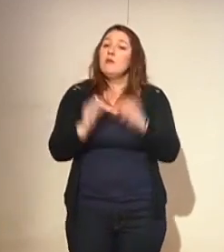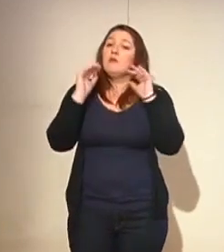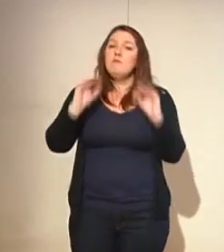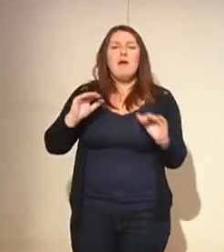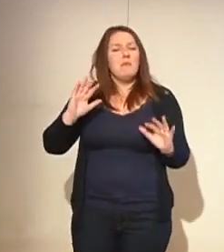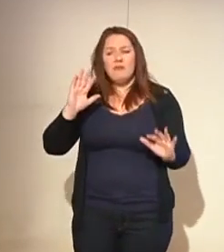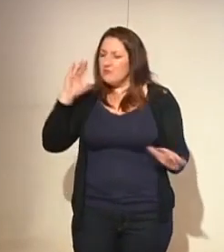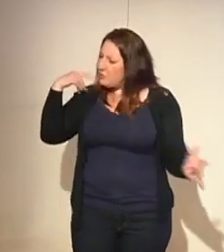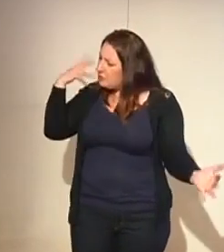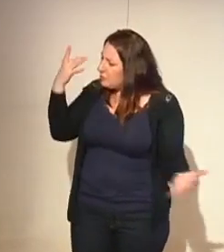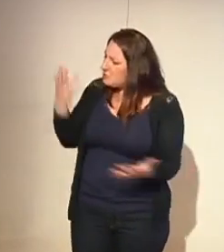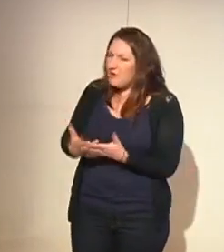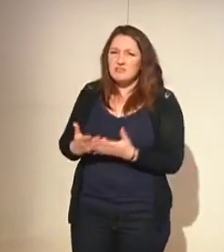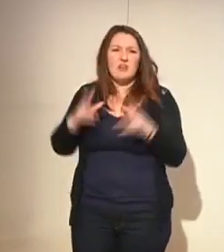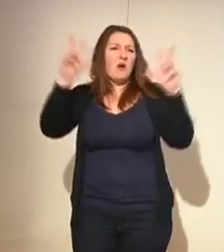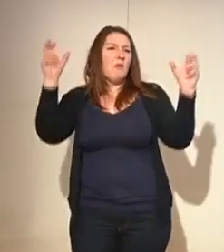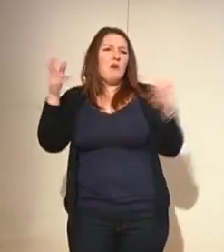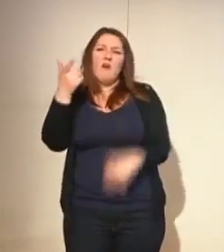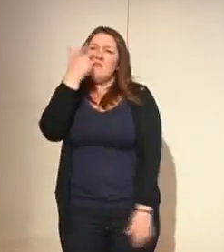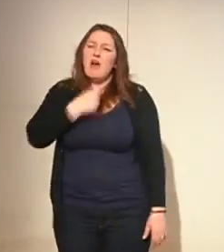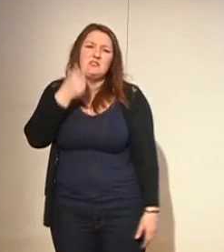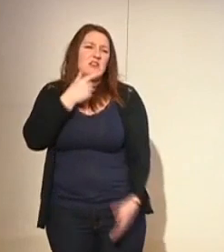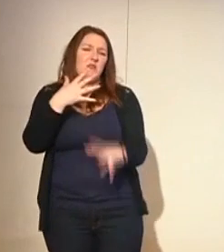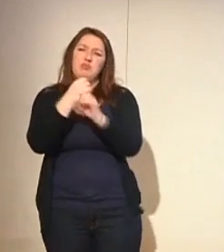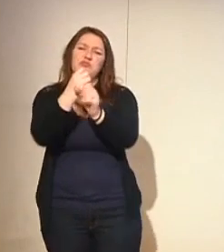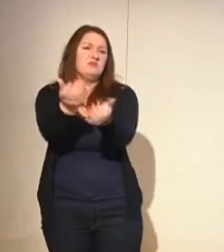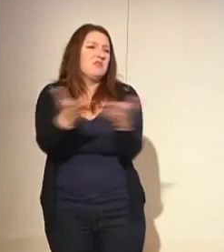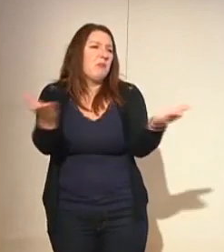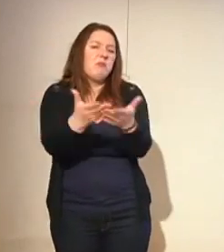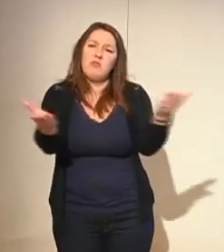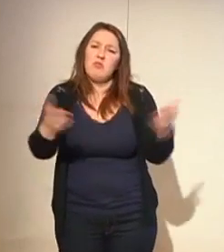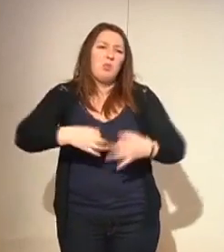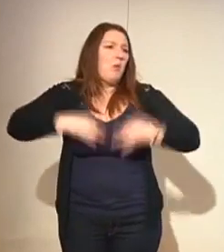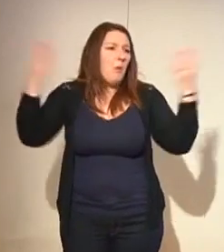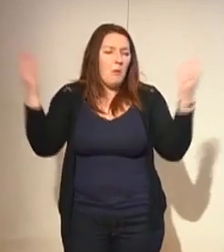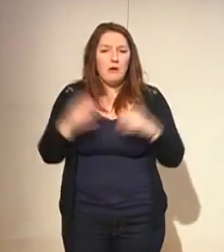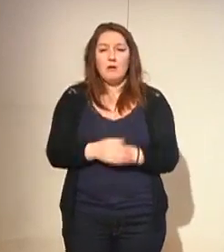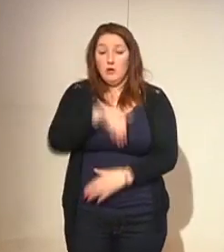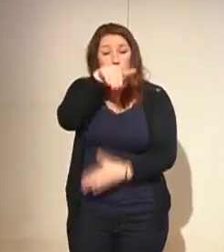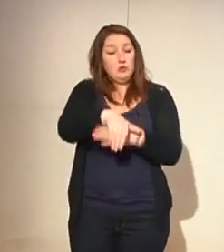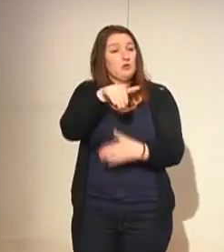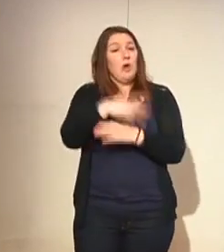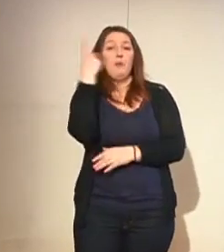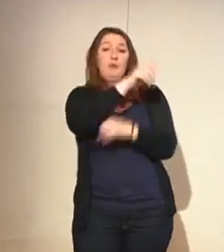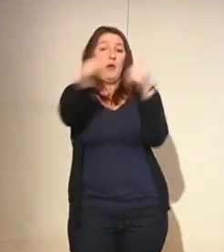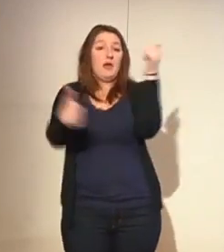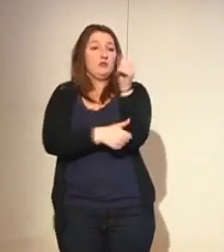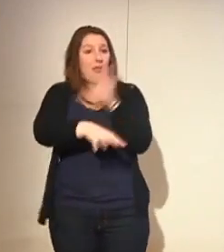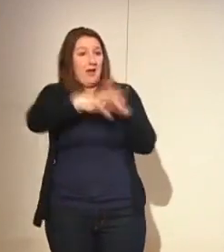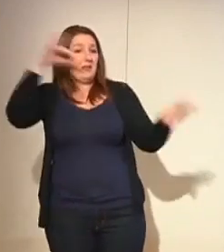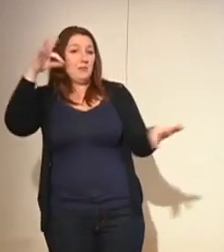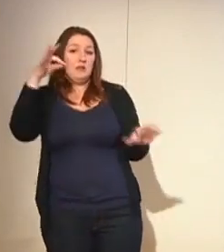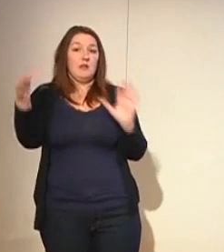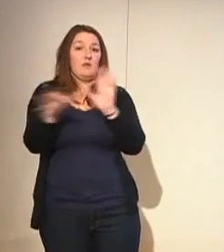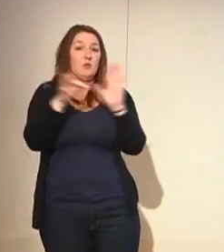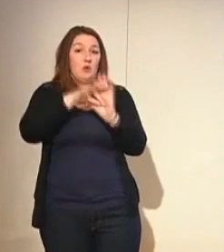facilité à la démagogie à la simplification ce soir vous voterez les indemnités de fonction de vos adjoints et de vous-même monsieur le